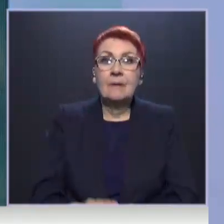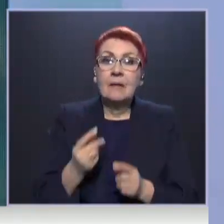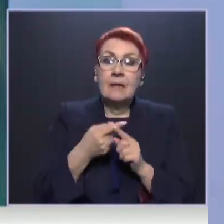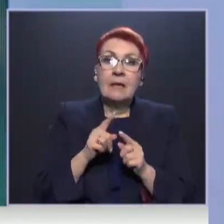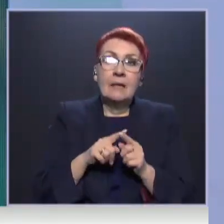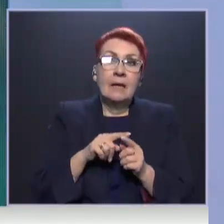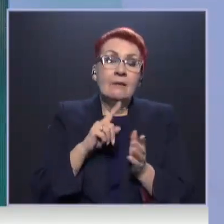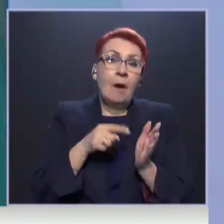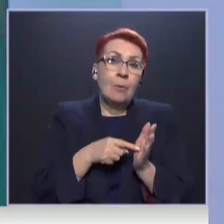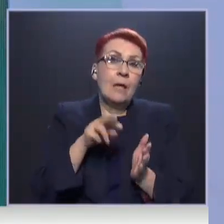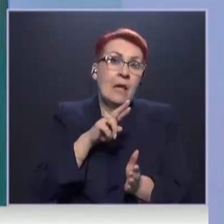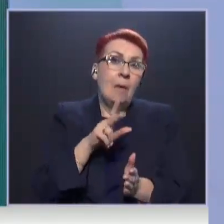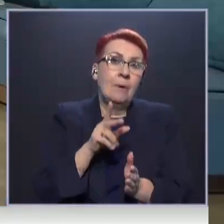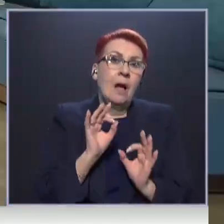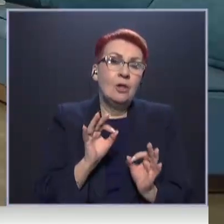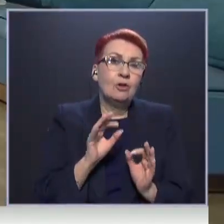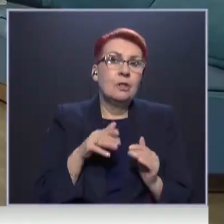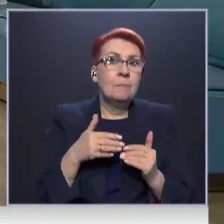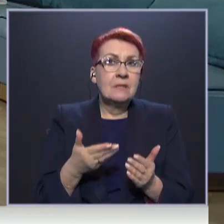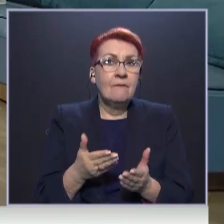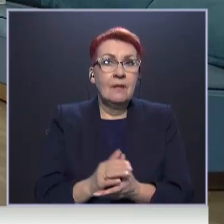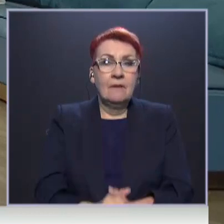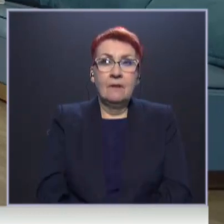я бы, конечно, посоветовал